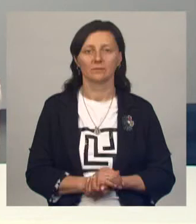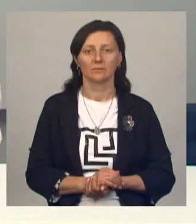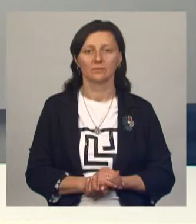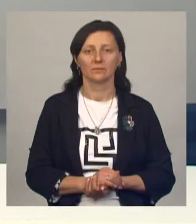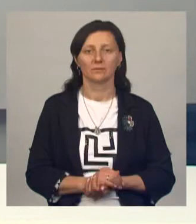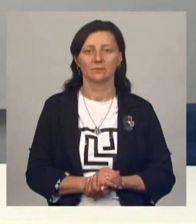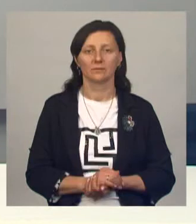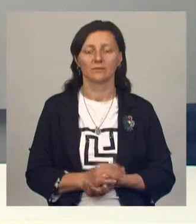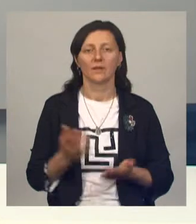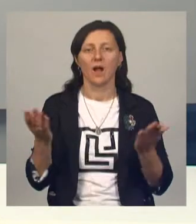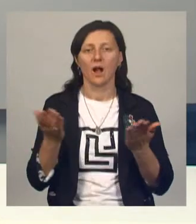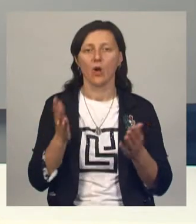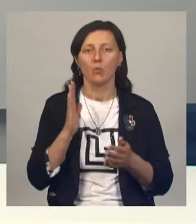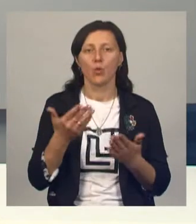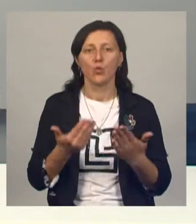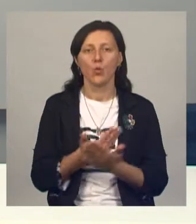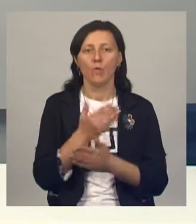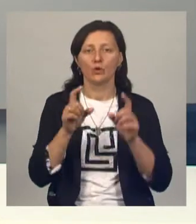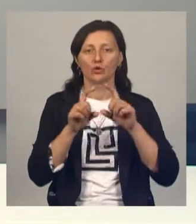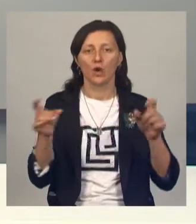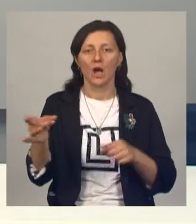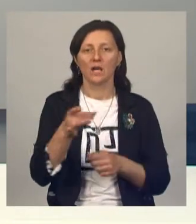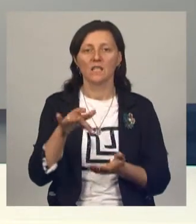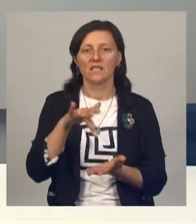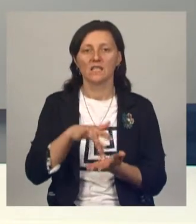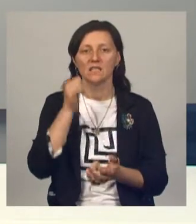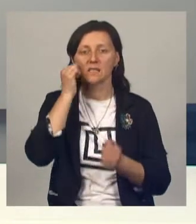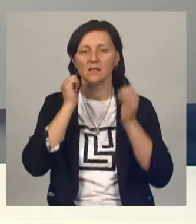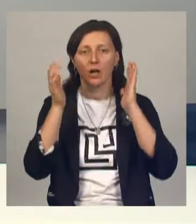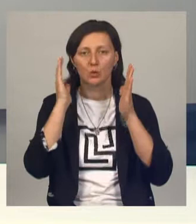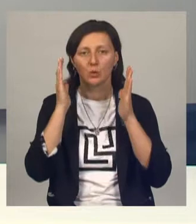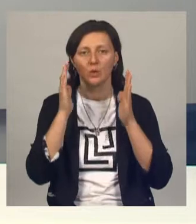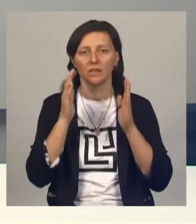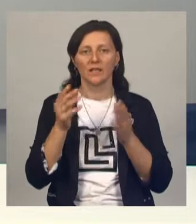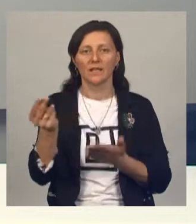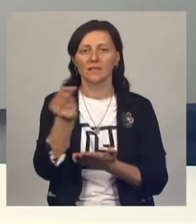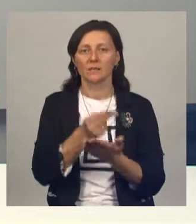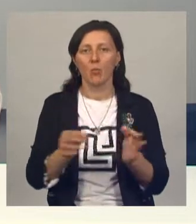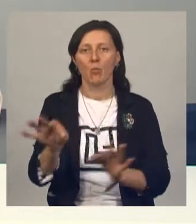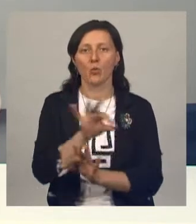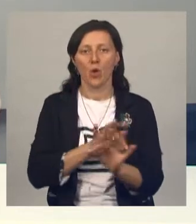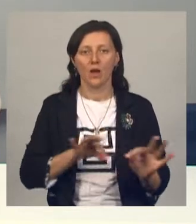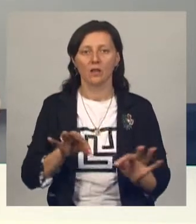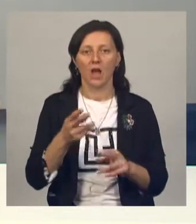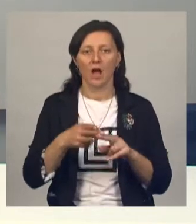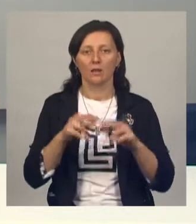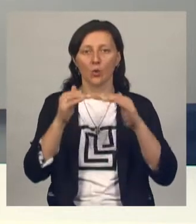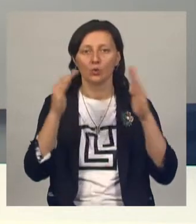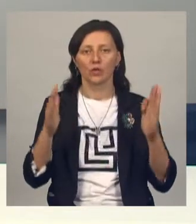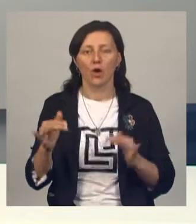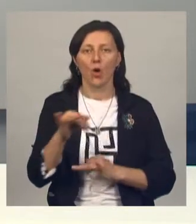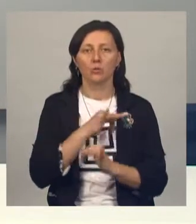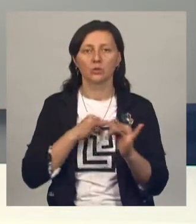какой будет новая школа в микрорайоне центральным старого оскола дизайн-проект образовательного учреждения обсудили на заседании